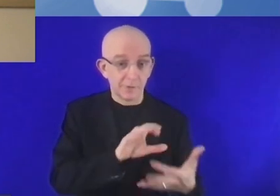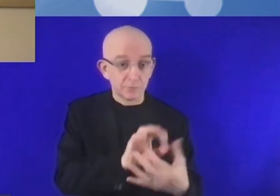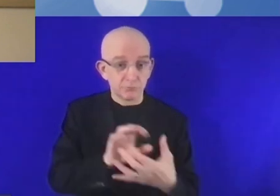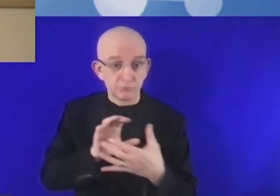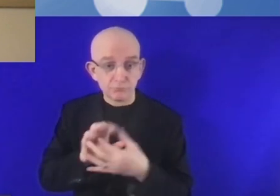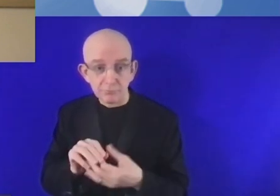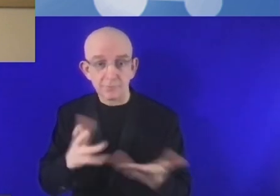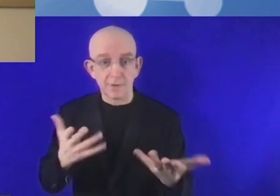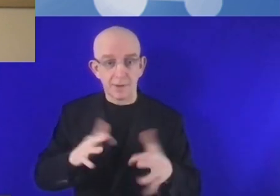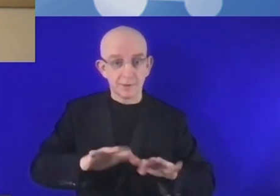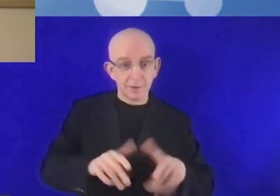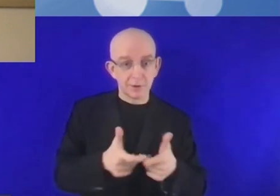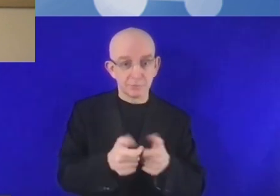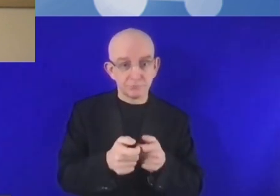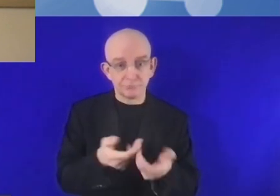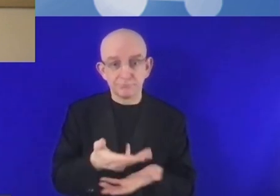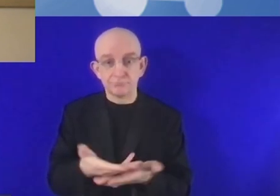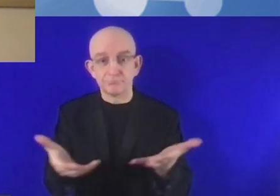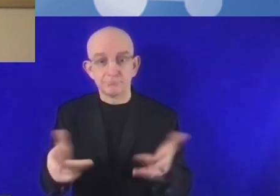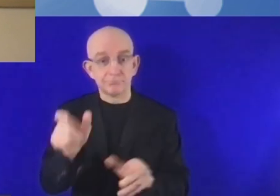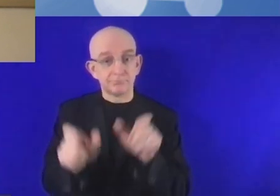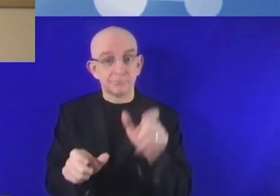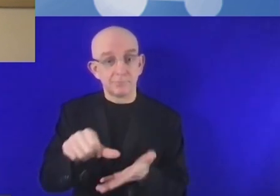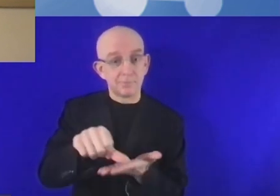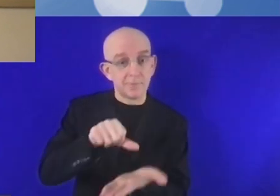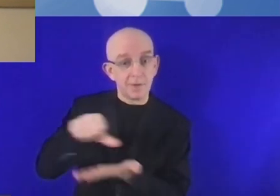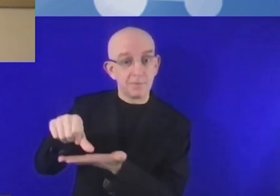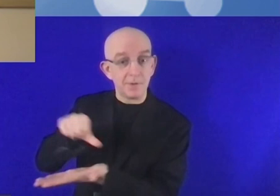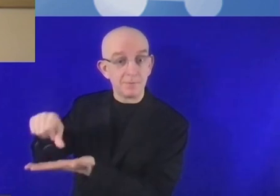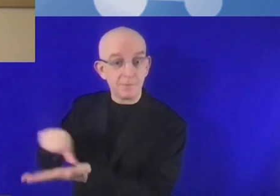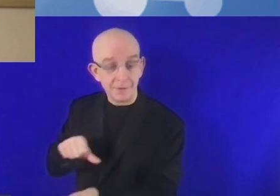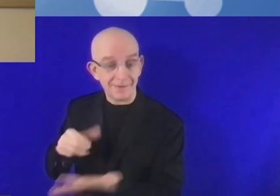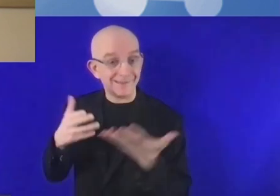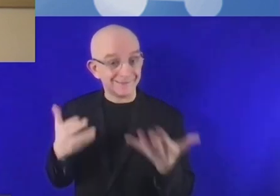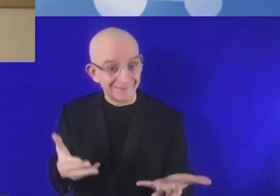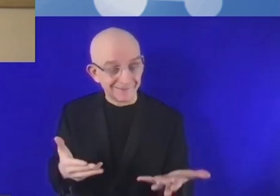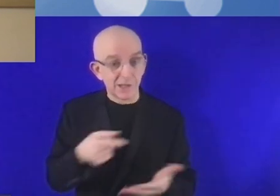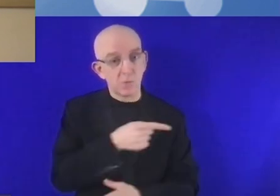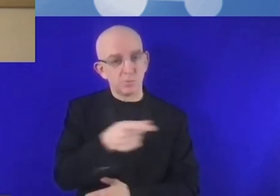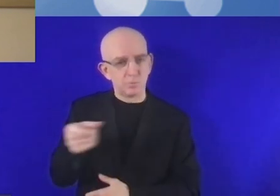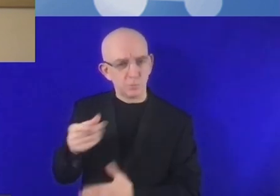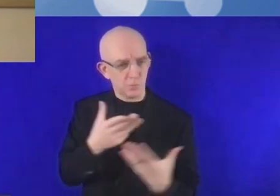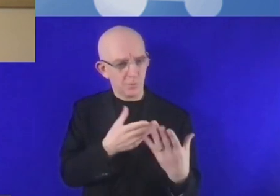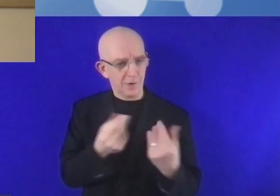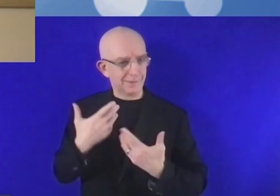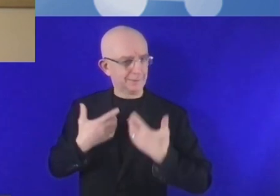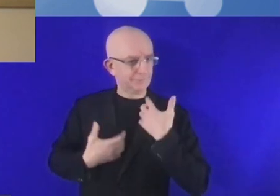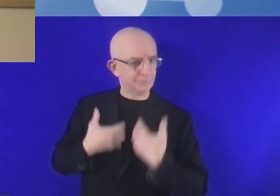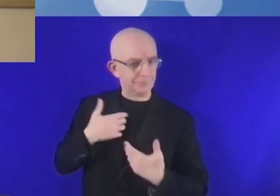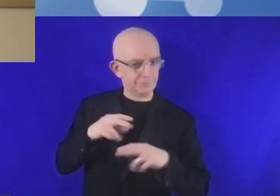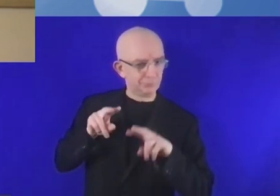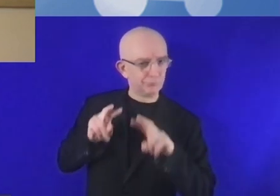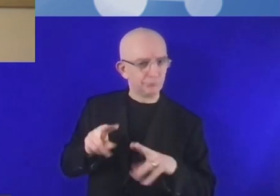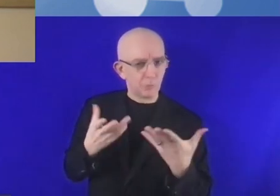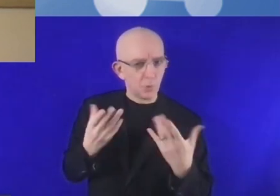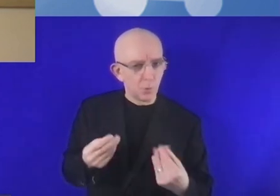do internetu. Warto wspomnieć, że istnieje wiele rynków, na których nie